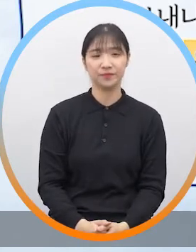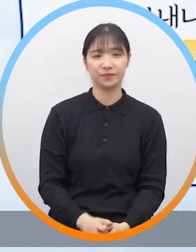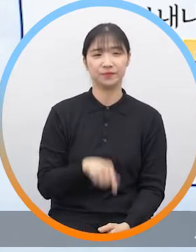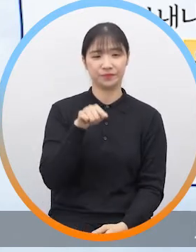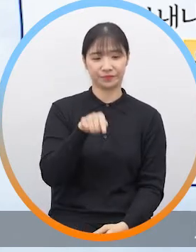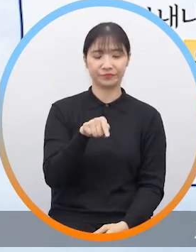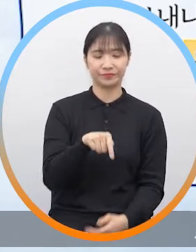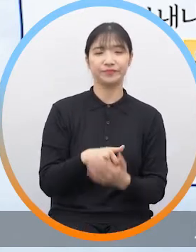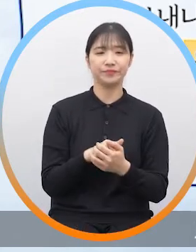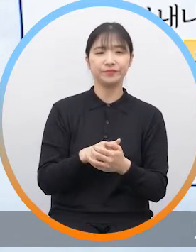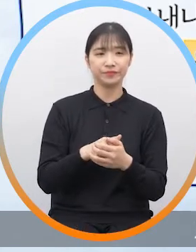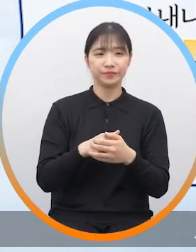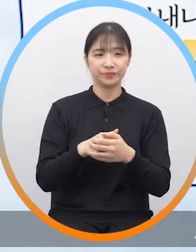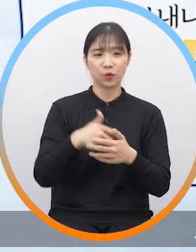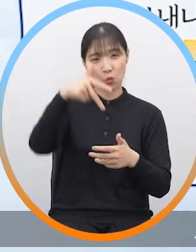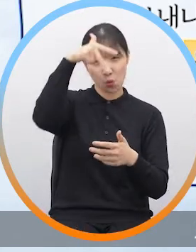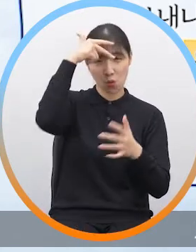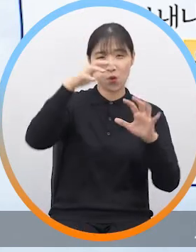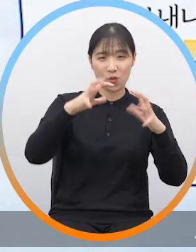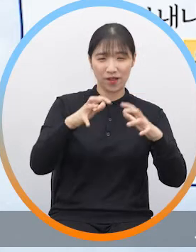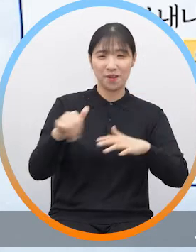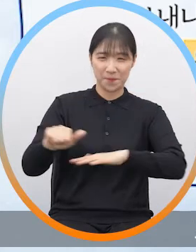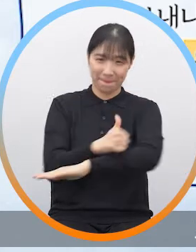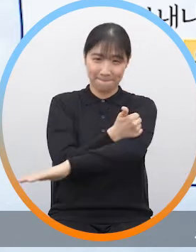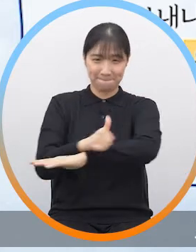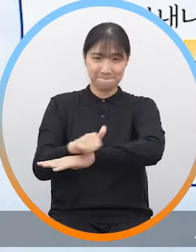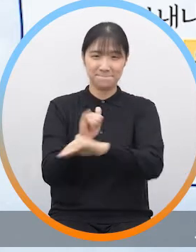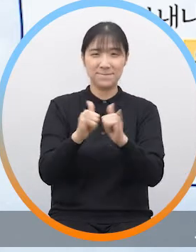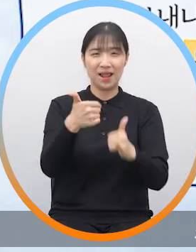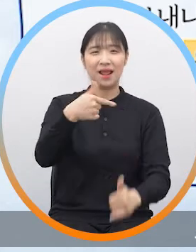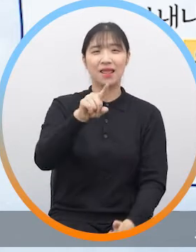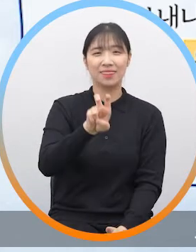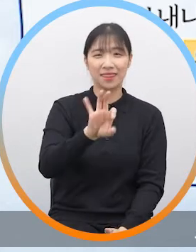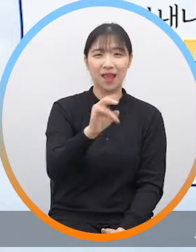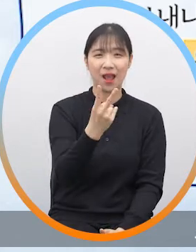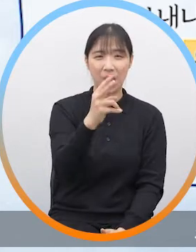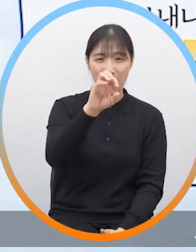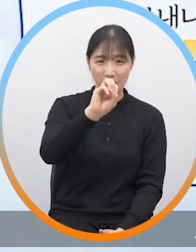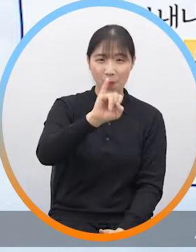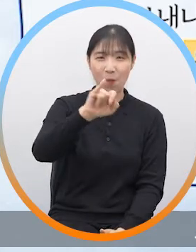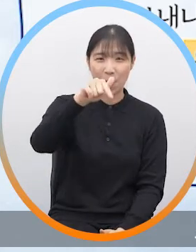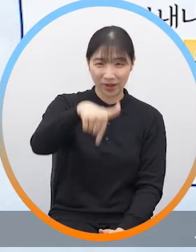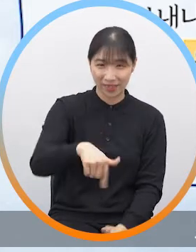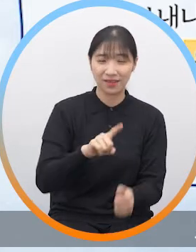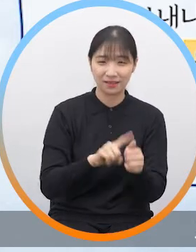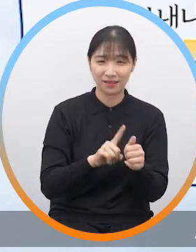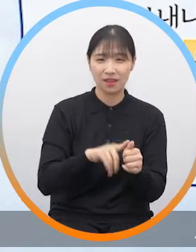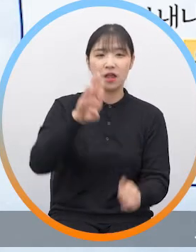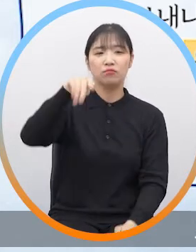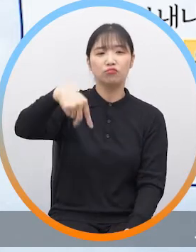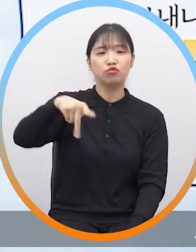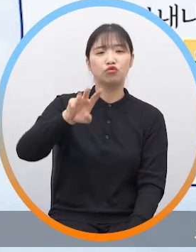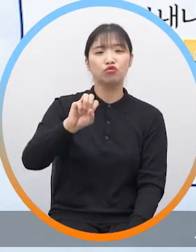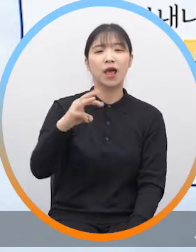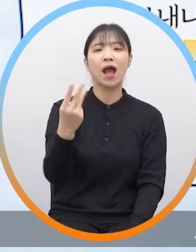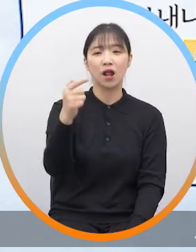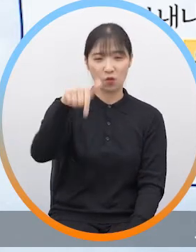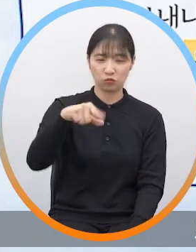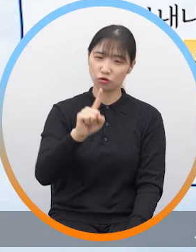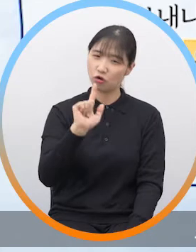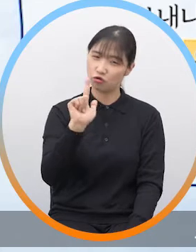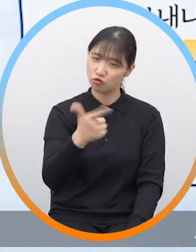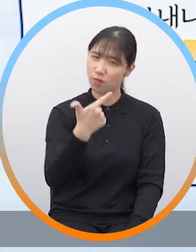이 조선통신사 일행이었던 남용익이라는 분이 부상록, 이게 17세기 중엽입니다. 1655년이니까